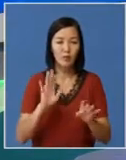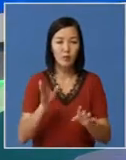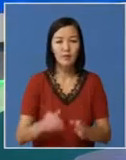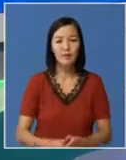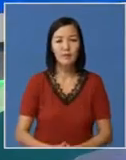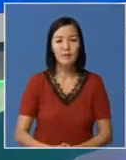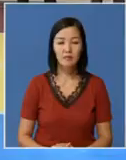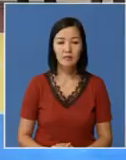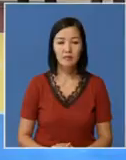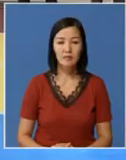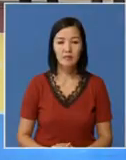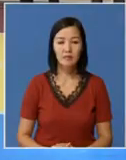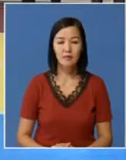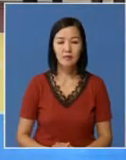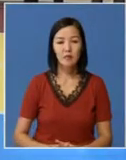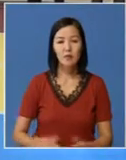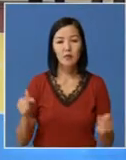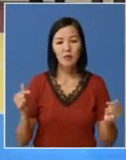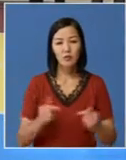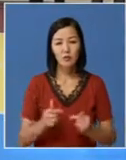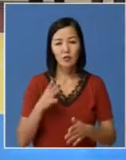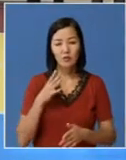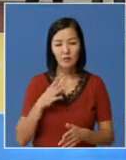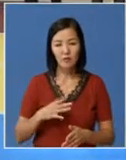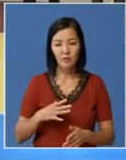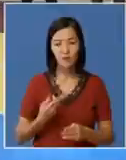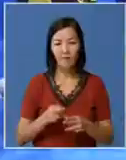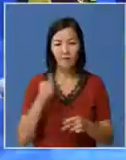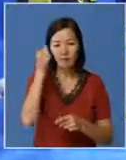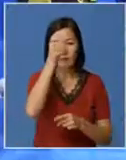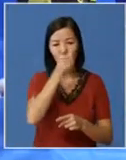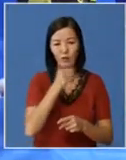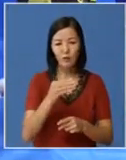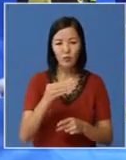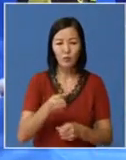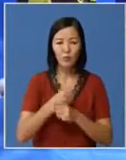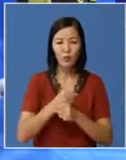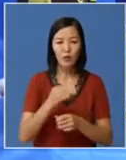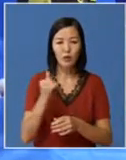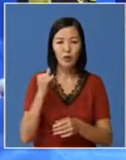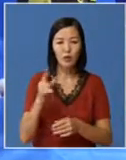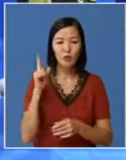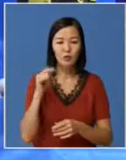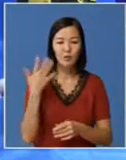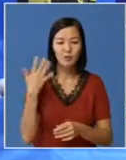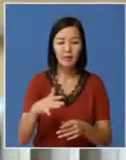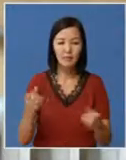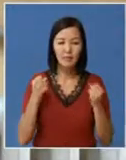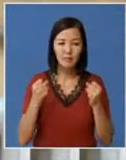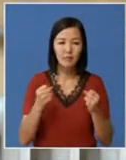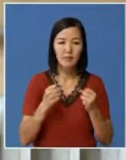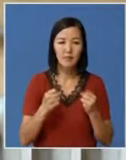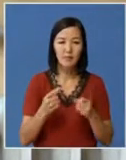сюжете. Ловкость, точность и выносливость. В этом году на Кубке ЖТСУ участвует порядка 150 спортсменов